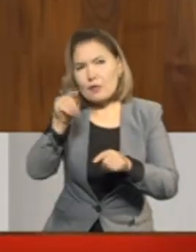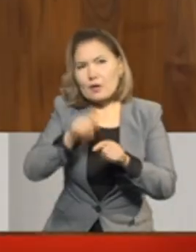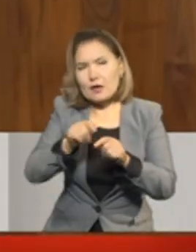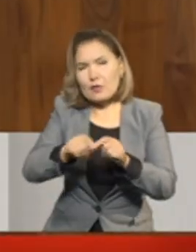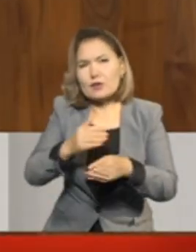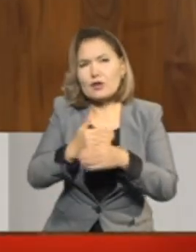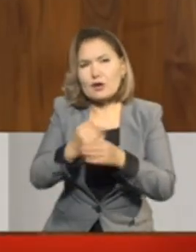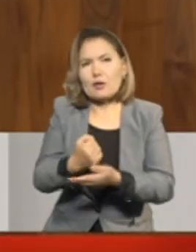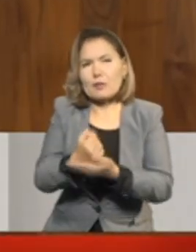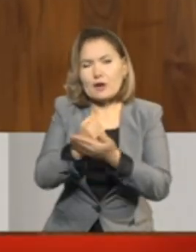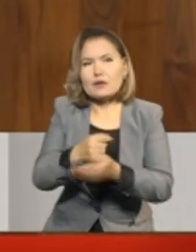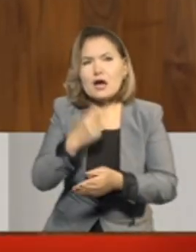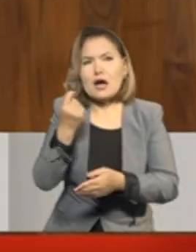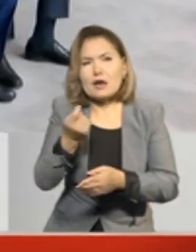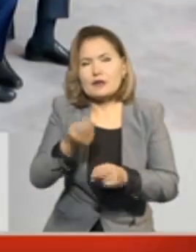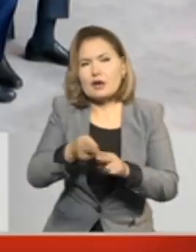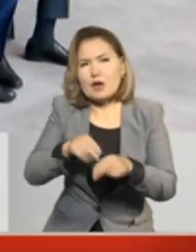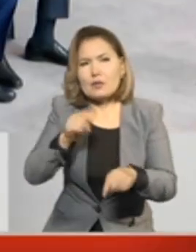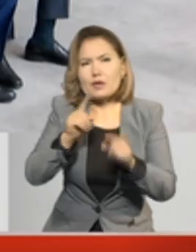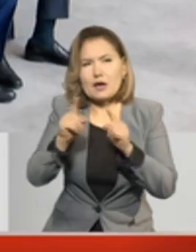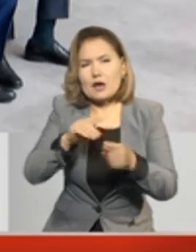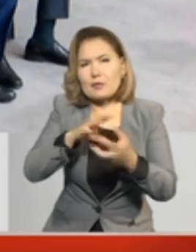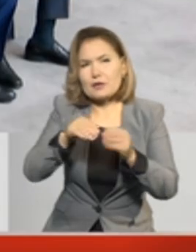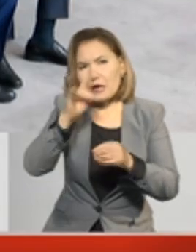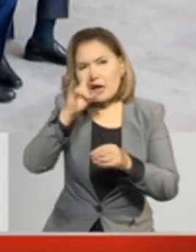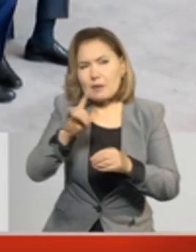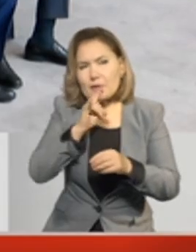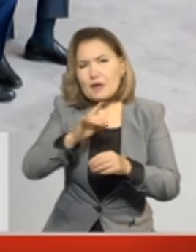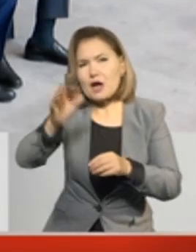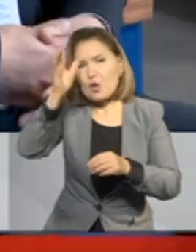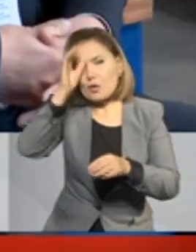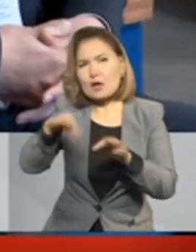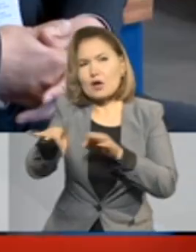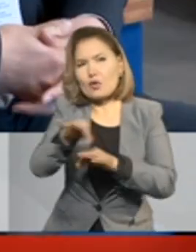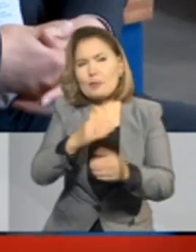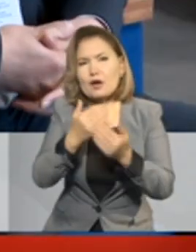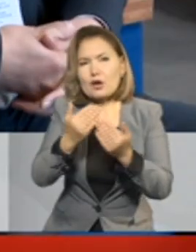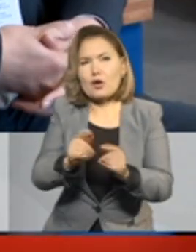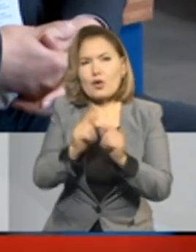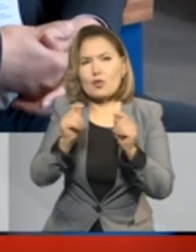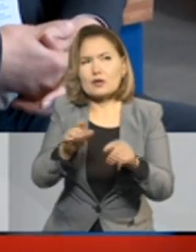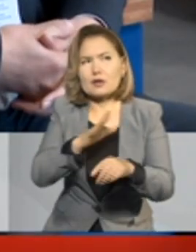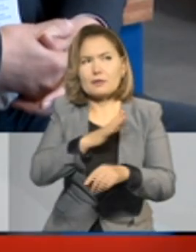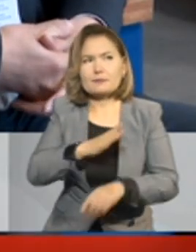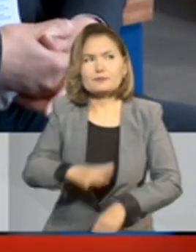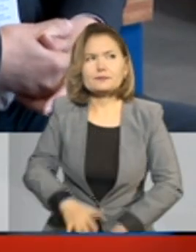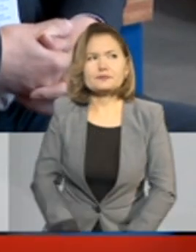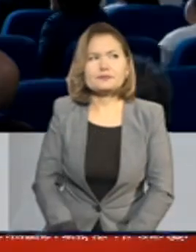зерттеулерге қолдаудың аздығы дейді. Форум аясында қазақстандық ғылымдардың жобалары көрмеге қойылды.